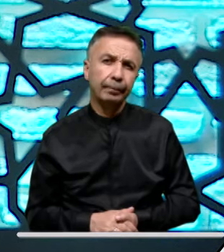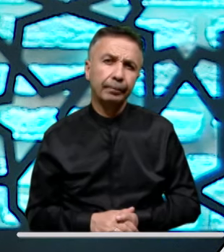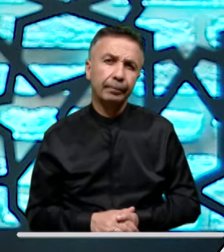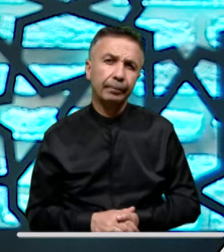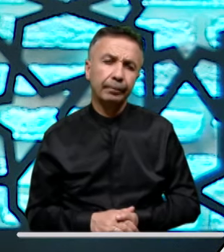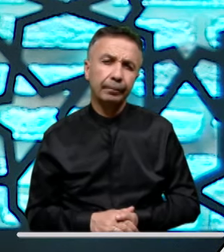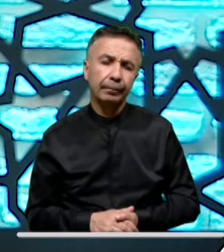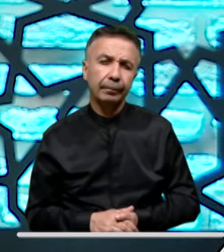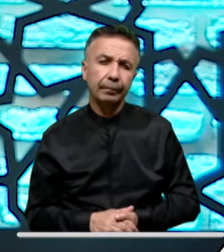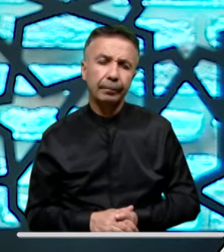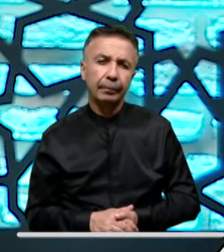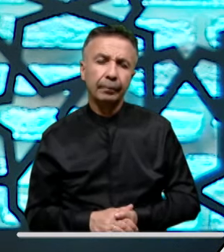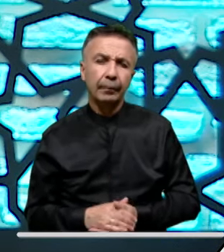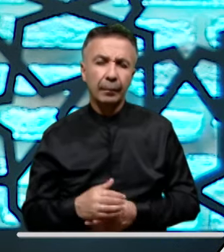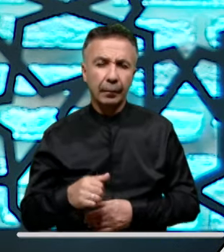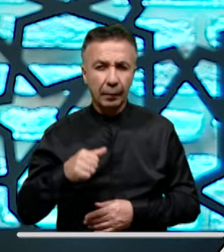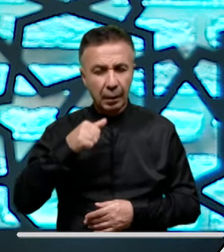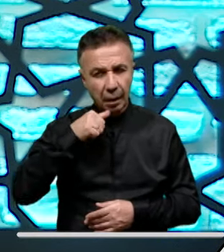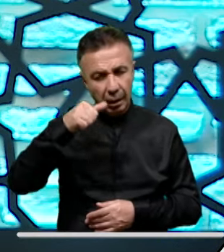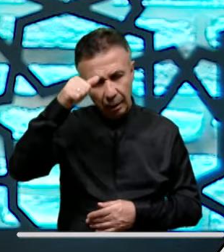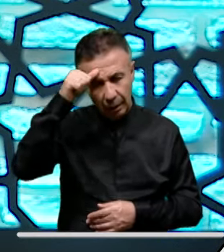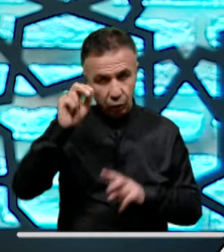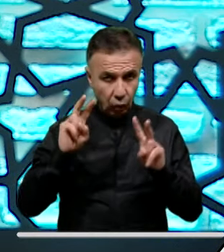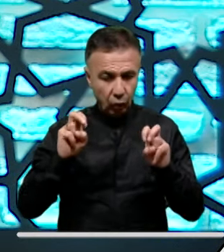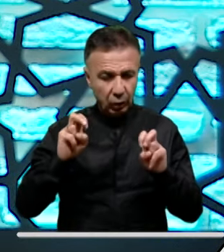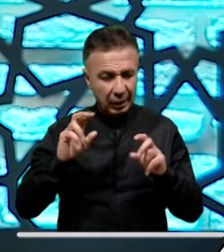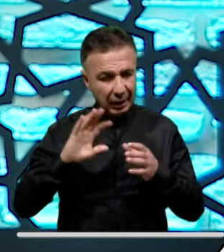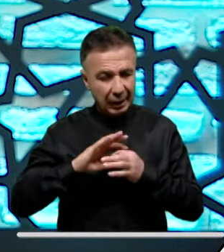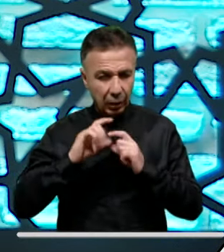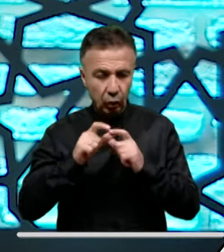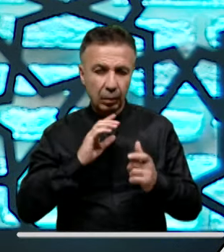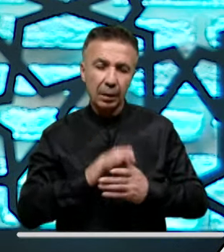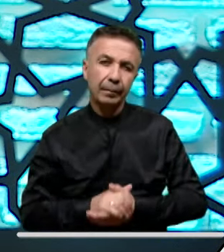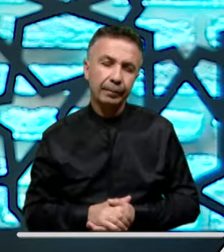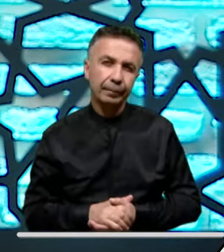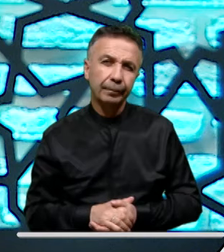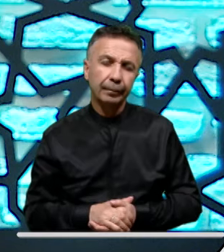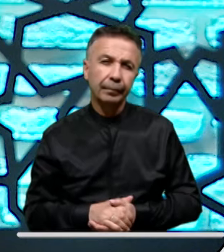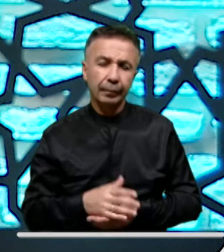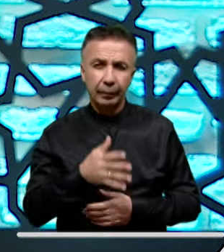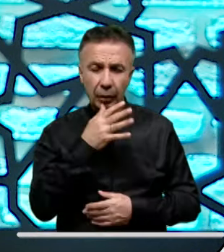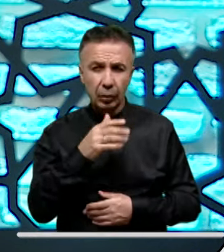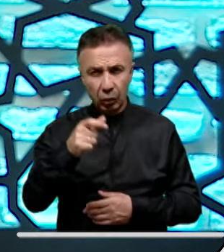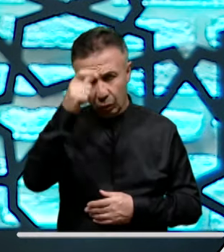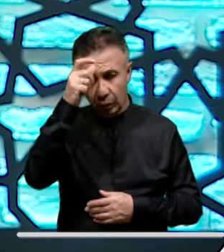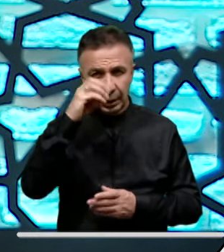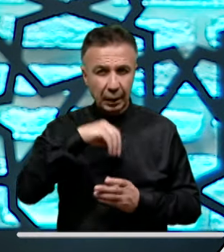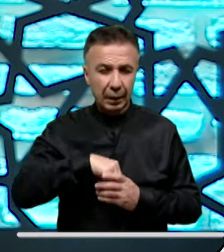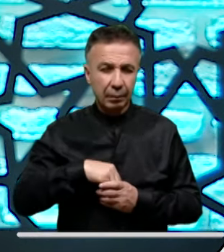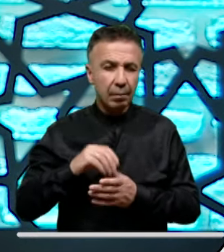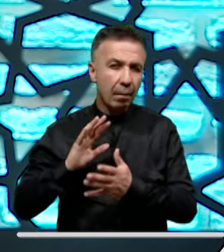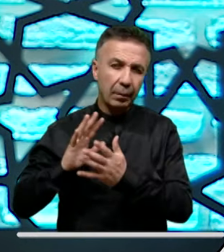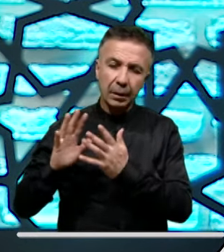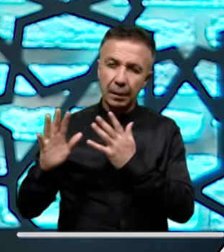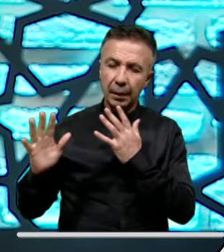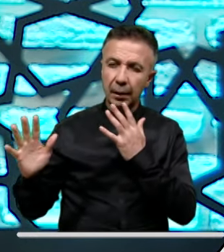Benim sorum haç konusundaydı. Sizin sorunuz haç konusuyla alakalı. Evet. Buyurun. Biliyorsunuz Türkiye'de sıra bekleyerek,